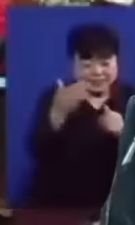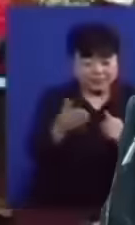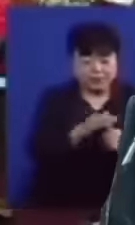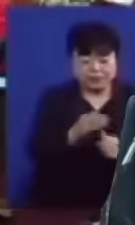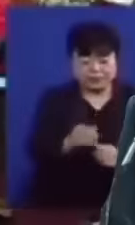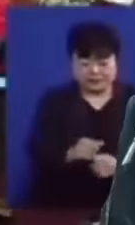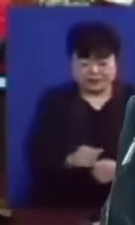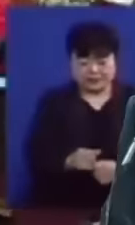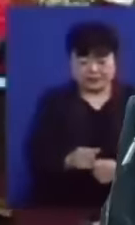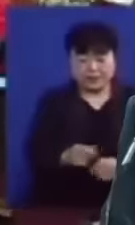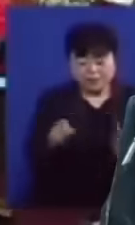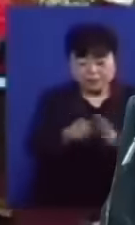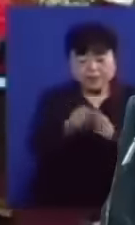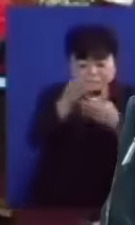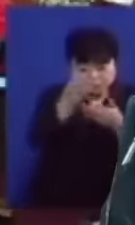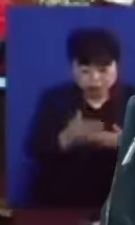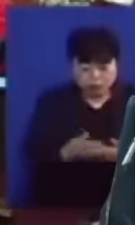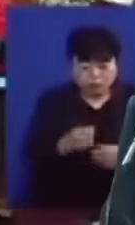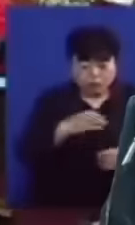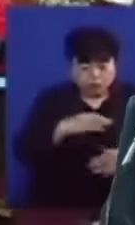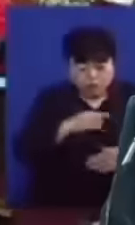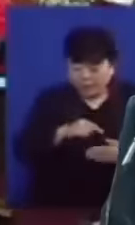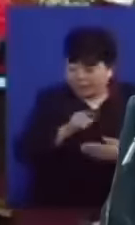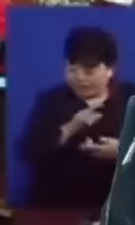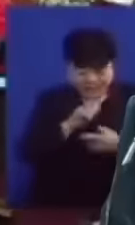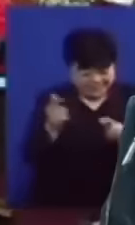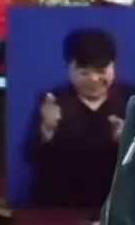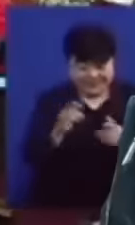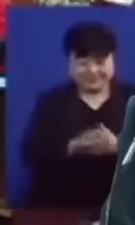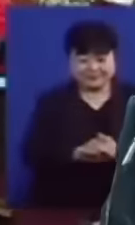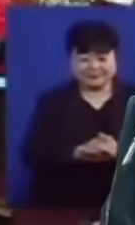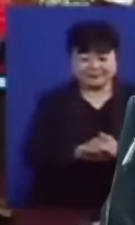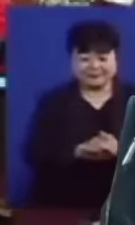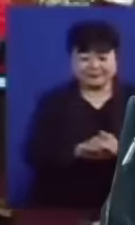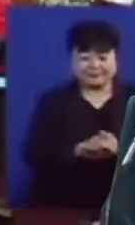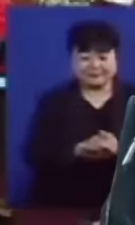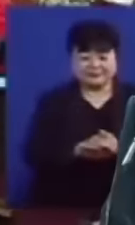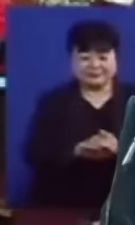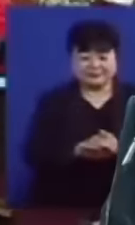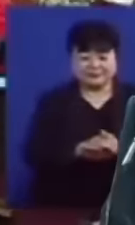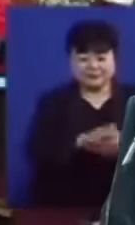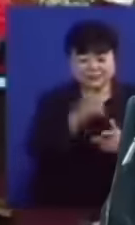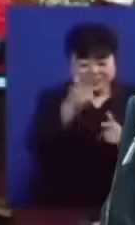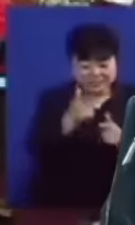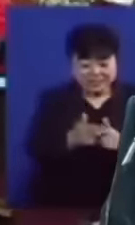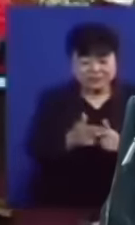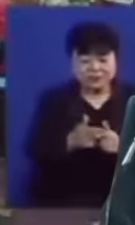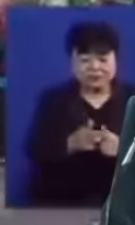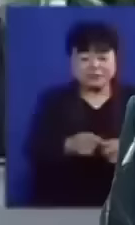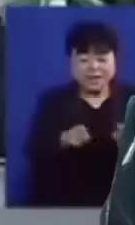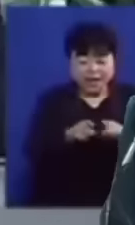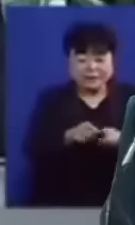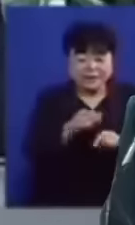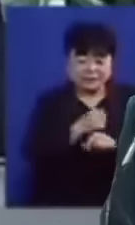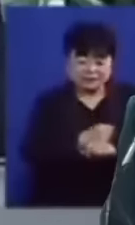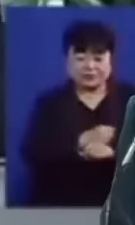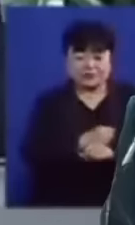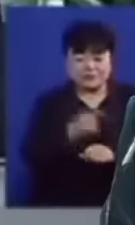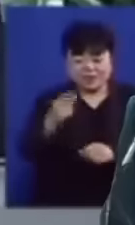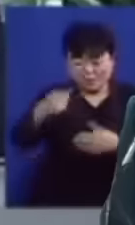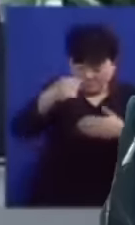우리에게 벌써 믿음을 주셨지 두려워하는 마음을 주지 않습니다. 우리는 예수님이 같이 계심으로